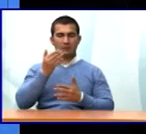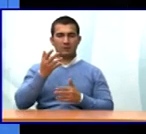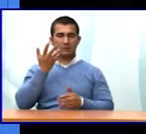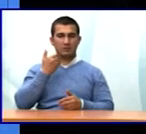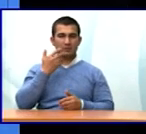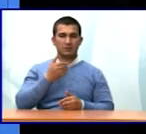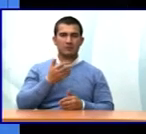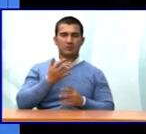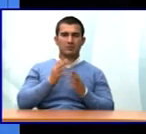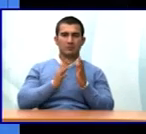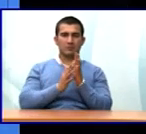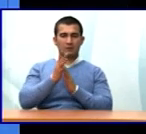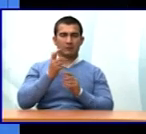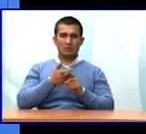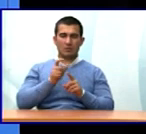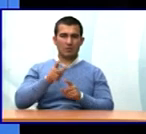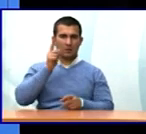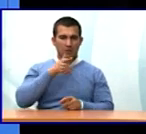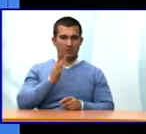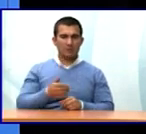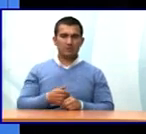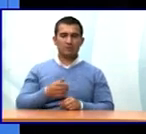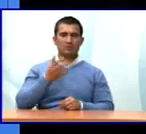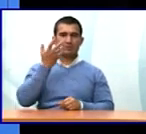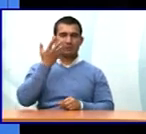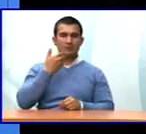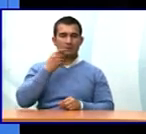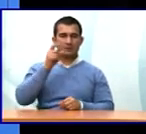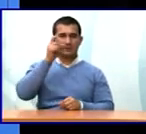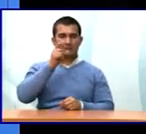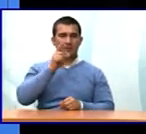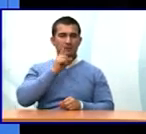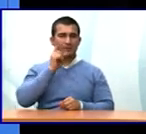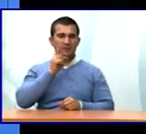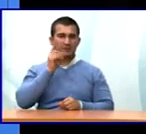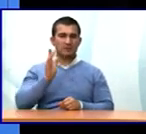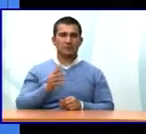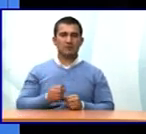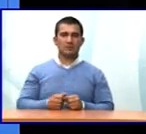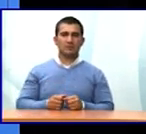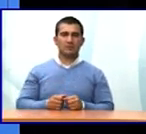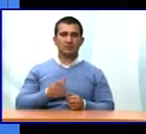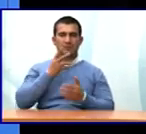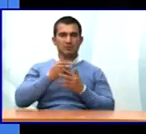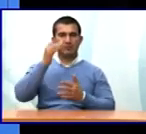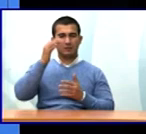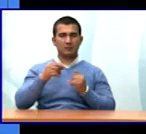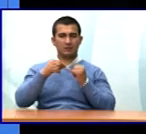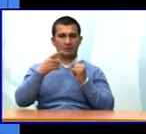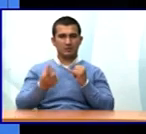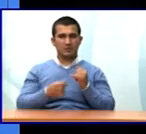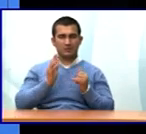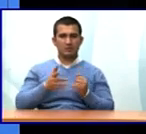yetishmasa o'simlik o'sishini sekinlashtiradi, barglar ko'kimtir yashil tusga kiradi, pastki qismidagi